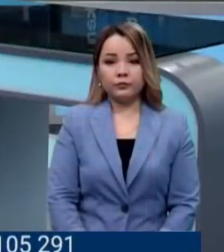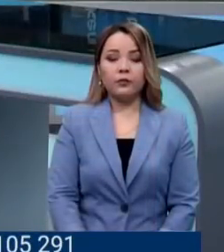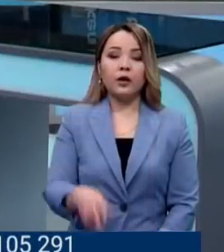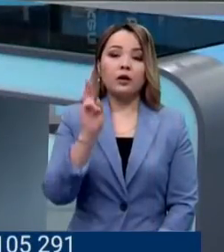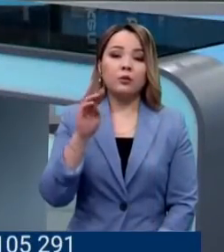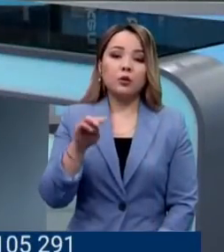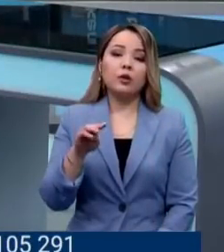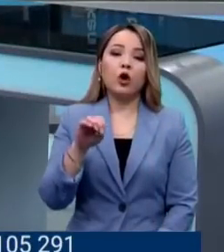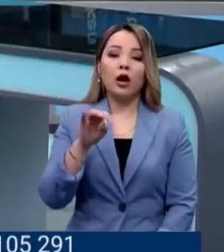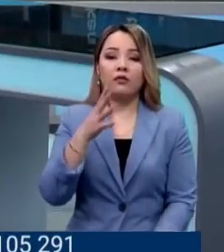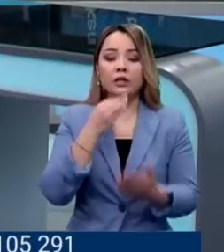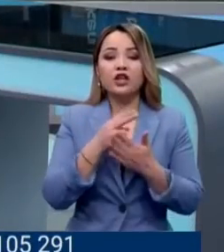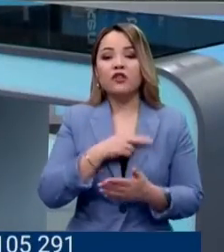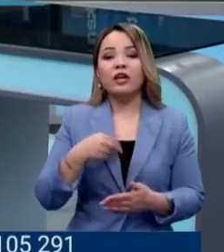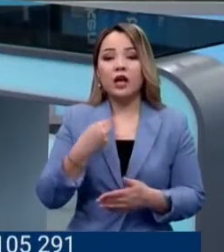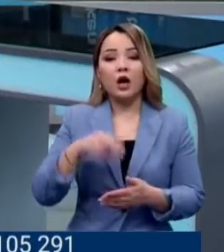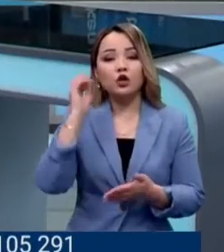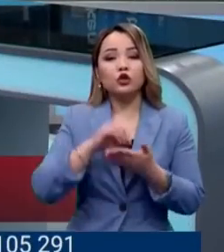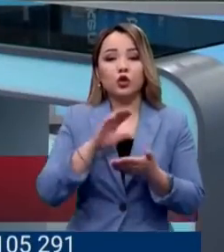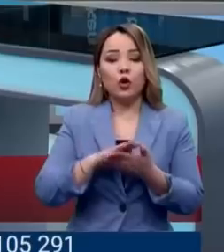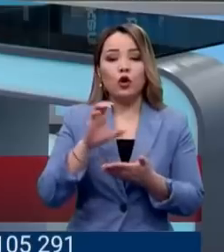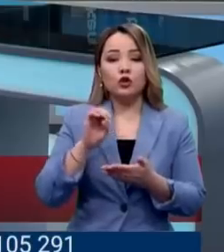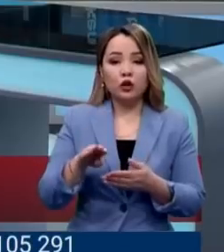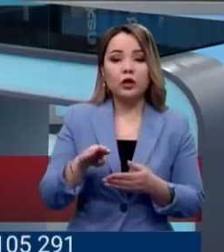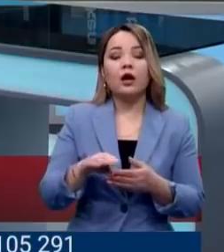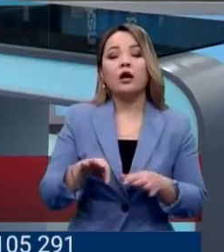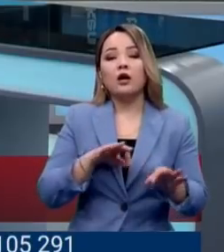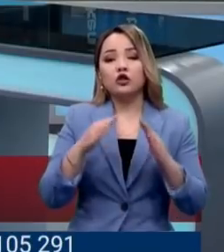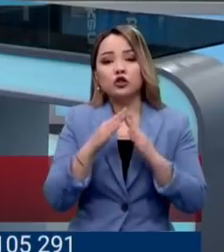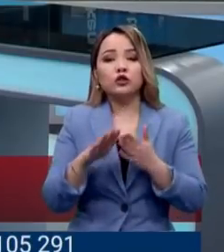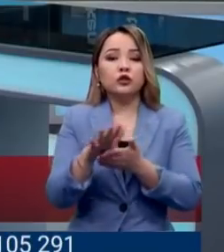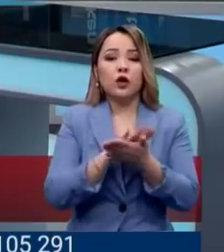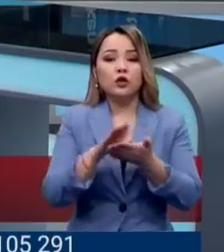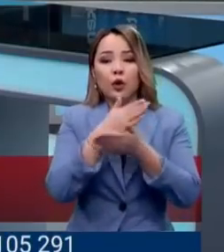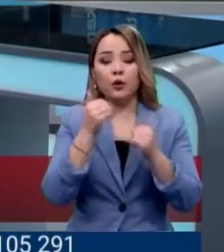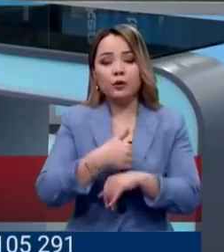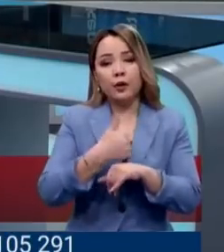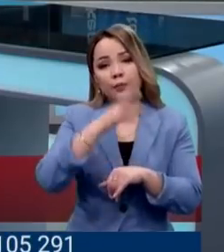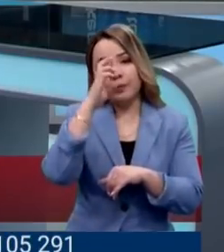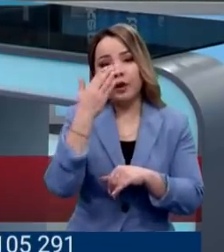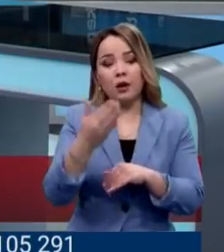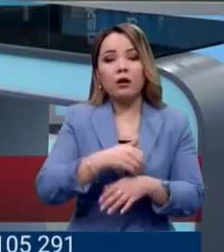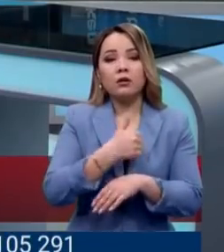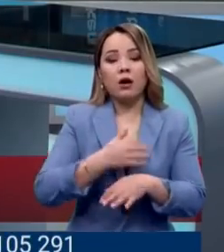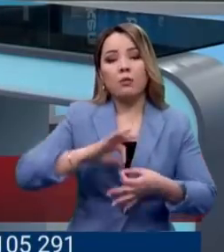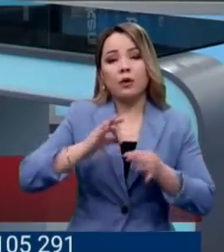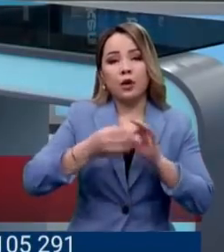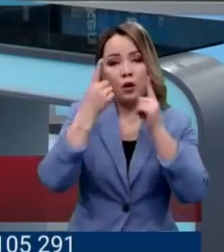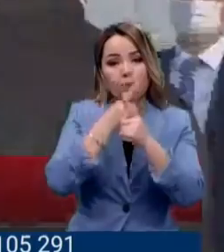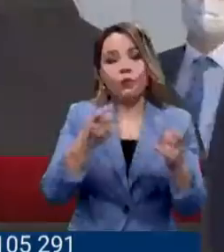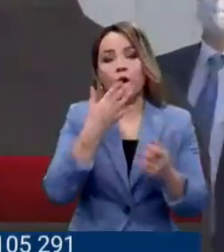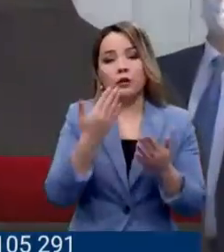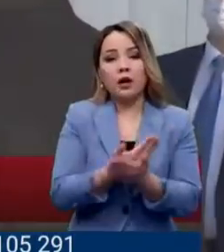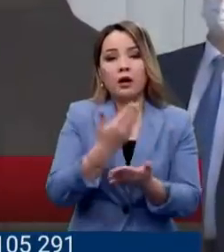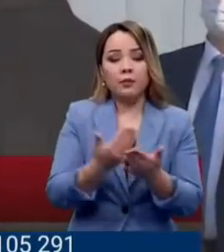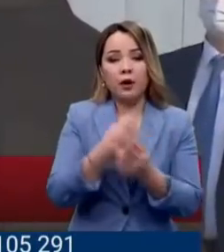Қасым Жомарт Тоқаевтың Швейцарияда шоты да, жылжымайтын мүлкі де жоқ. Мемлекет басшысының баспасөз хатшысы бұқаралық ақпарат